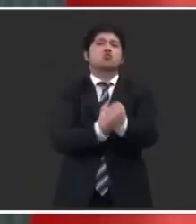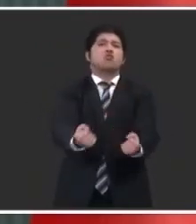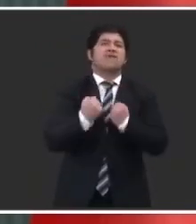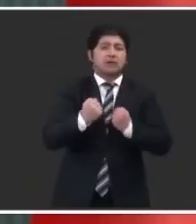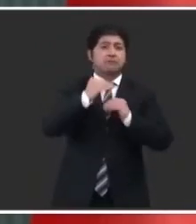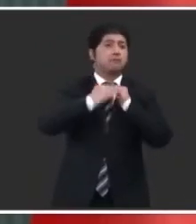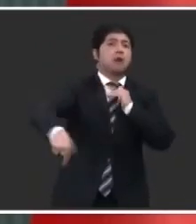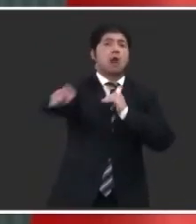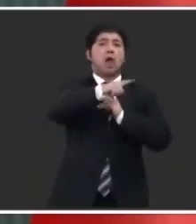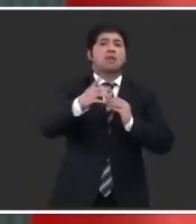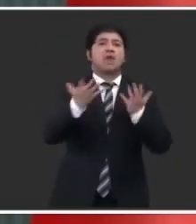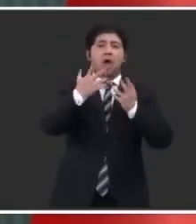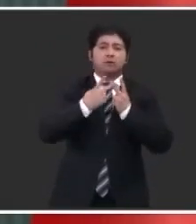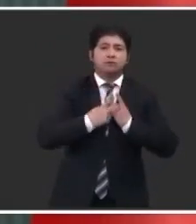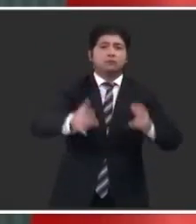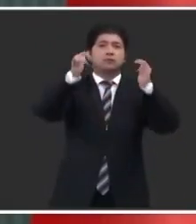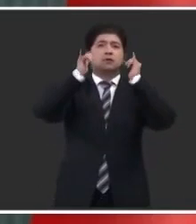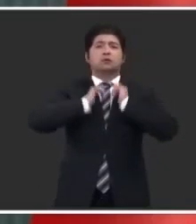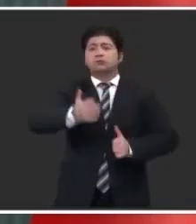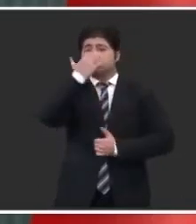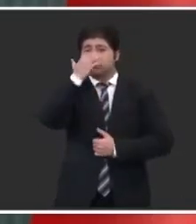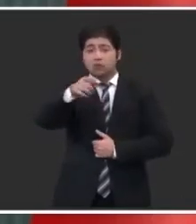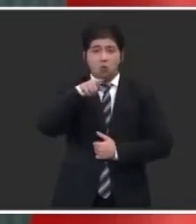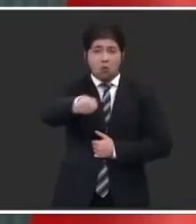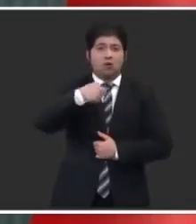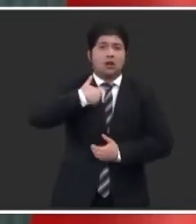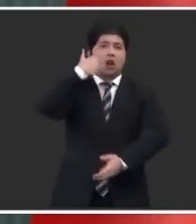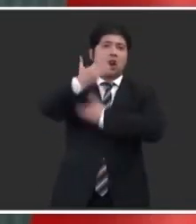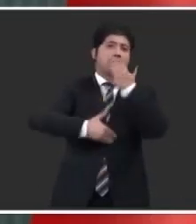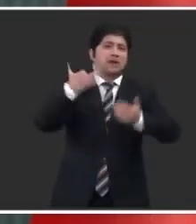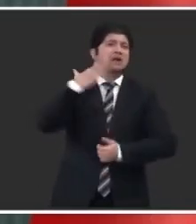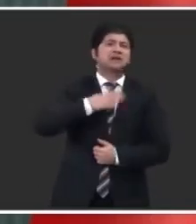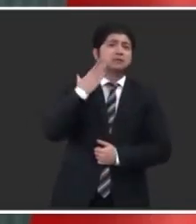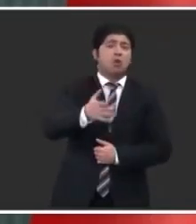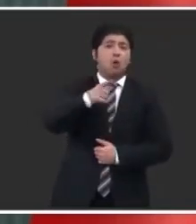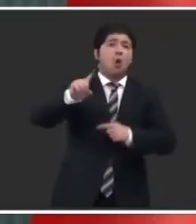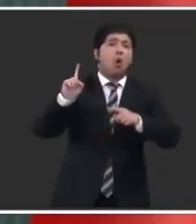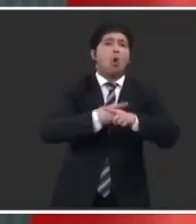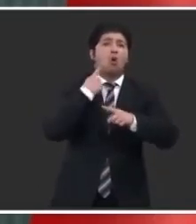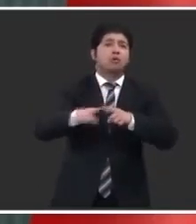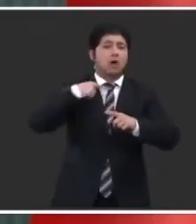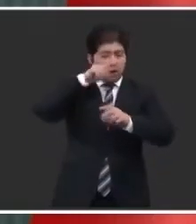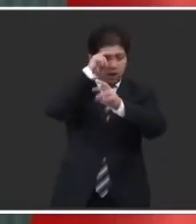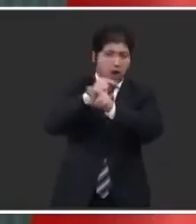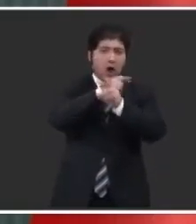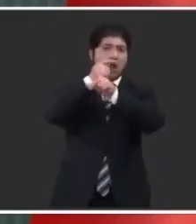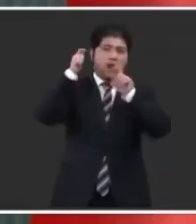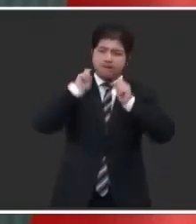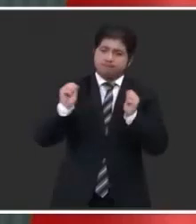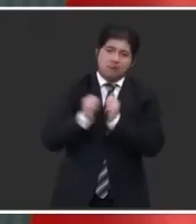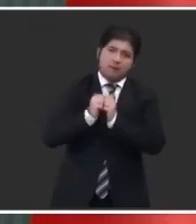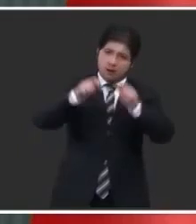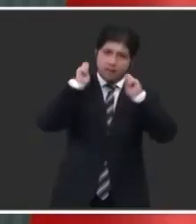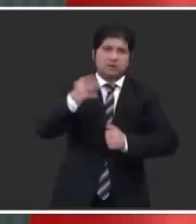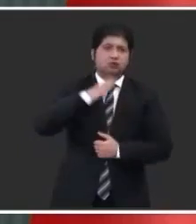milletimizi daha müreffeh yapmak olarak ifade edebileceğimiz ortak hayallerimizi koymaktır